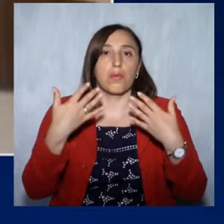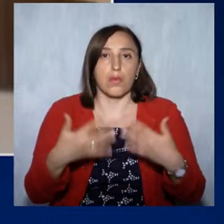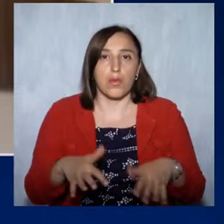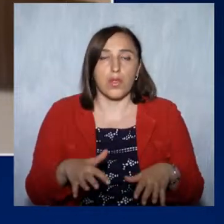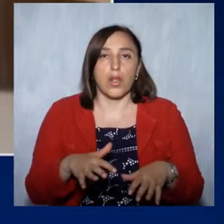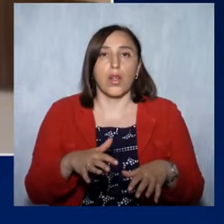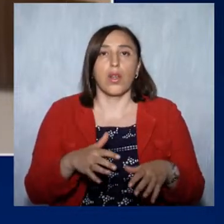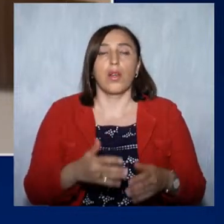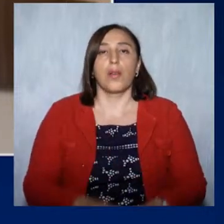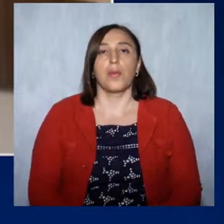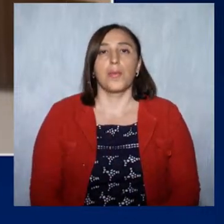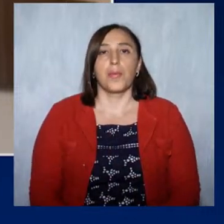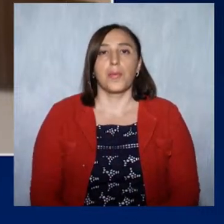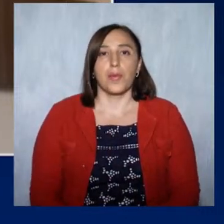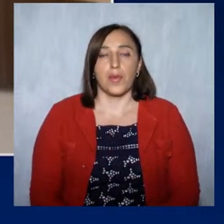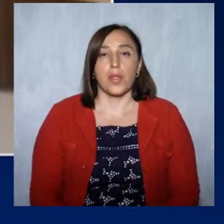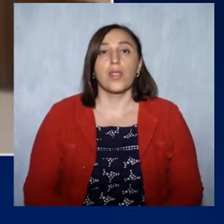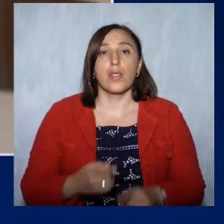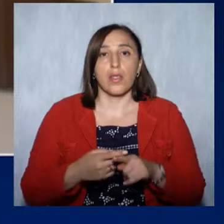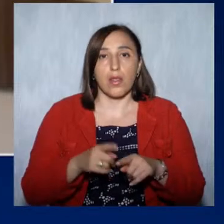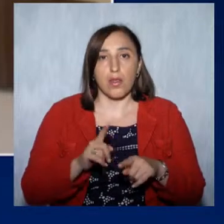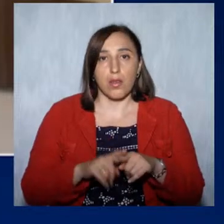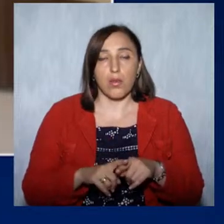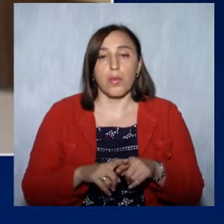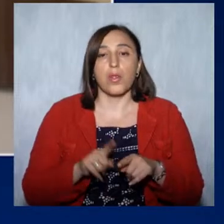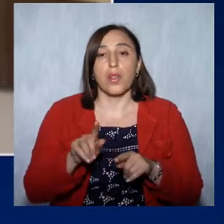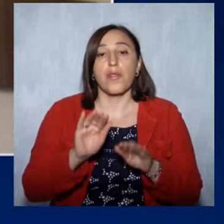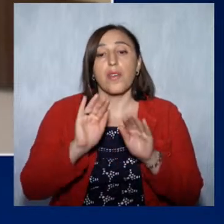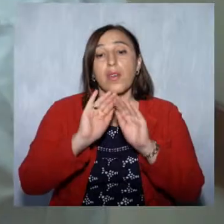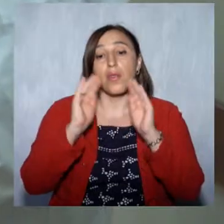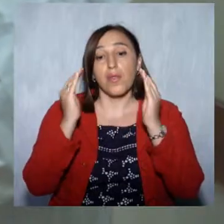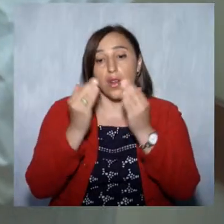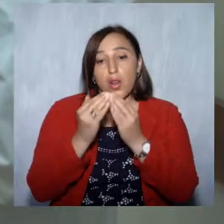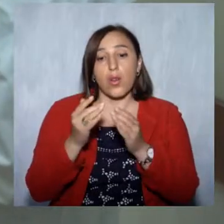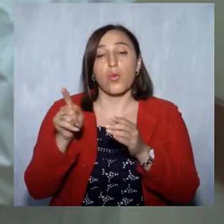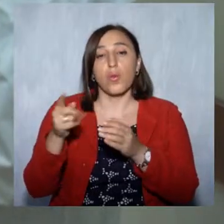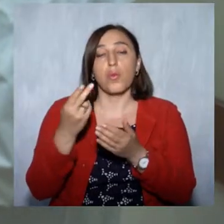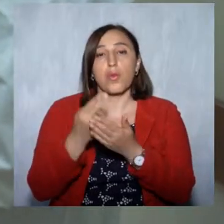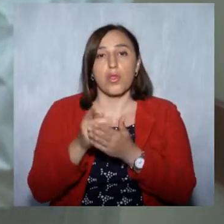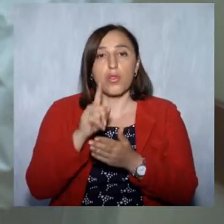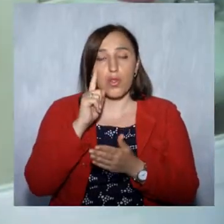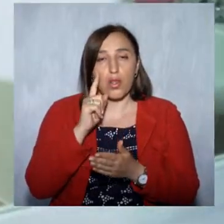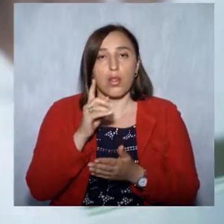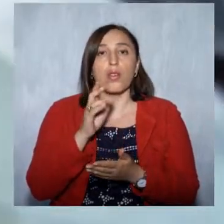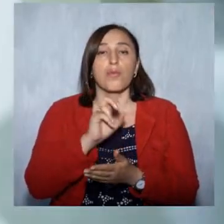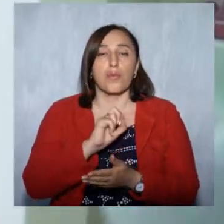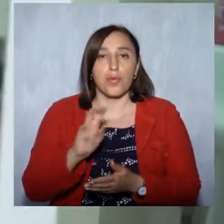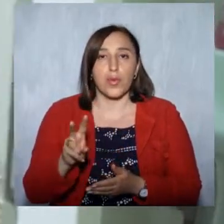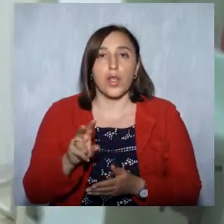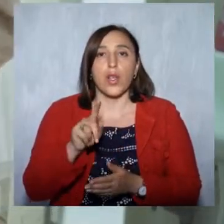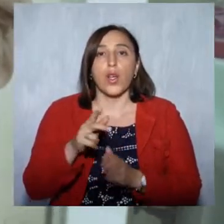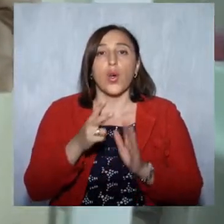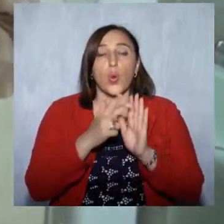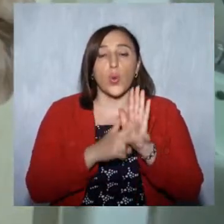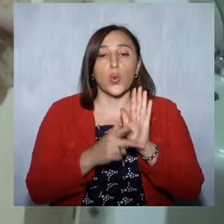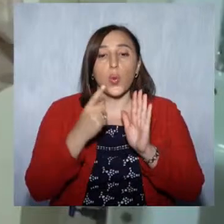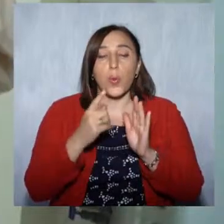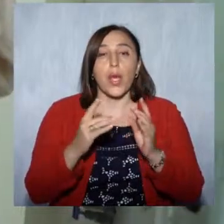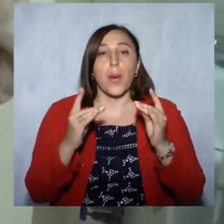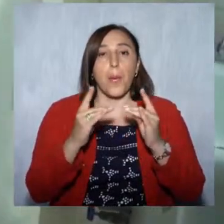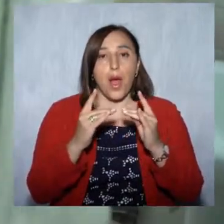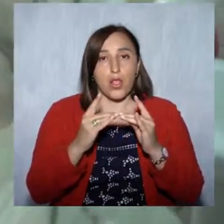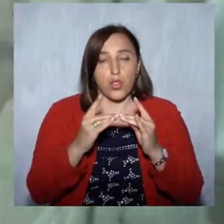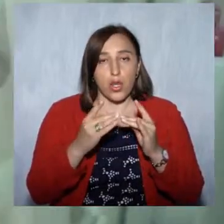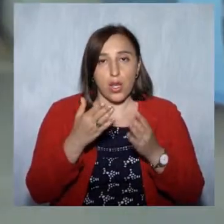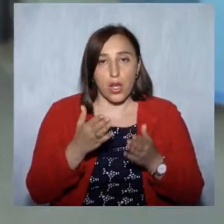դեպքերը հիվանդանոցային, այդ թվում նաեւ վերակենդանացման բաժանում։ Այս հիվանդանոցի թերապևտիկ բաժանմունքում 81 մահճակալ կա,